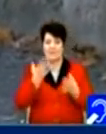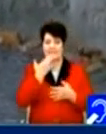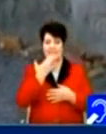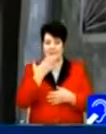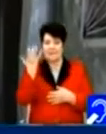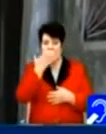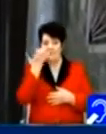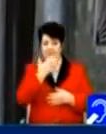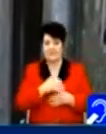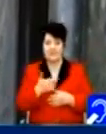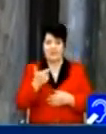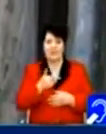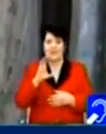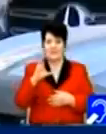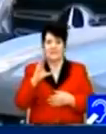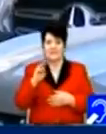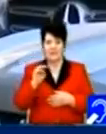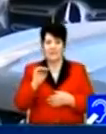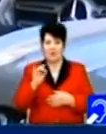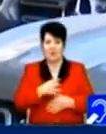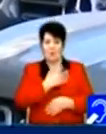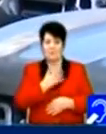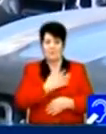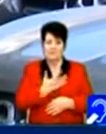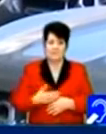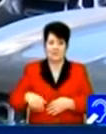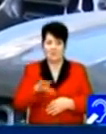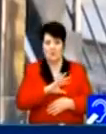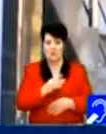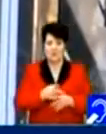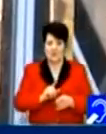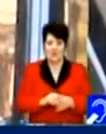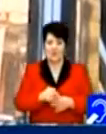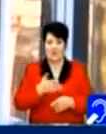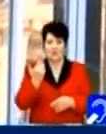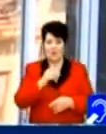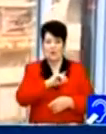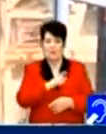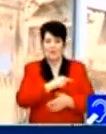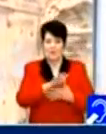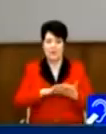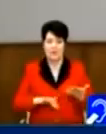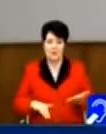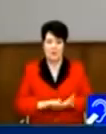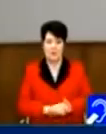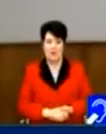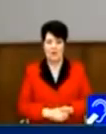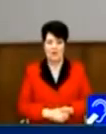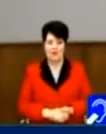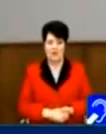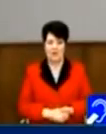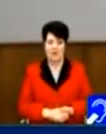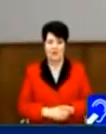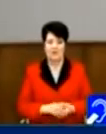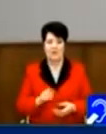a Nevăzătorilor, Gheorghe Staver a avut un mesaj optimist pentru cei care adesea nu găsesc puterea de a continua. Dar nu importă